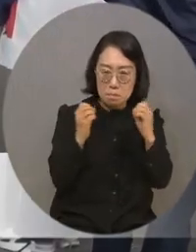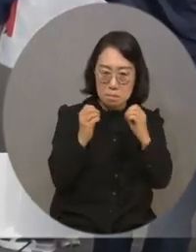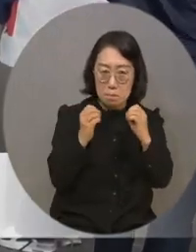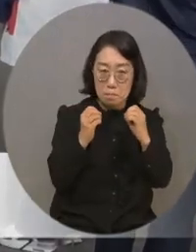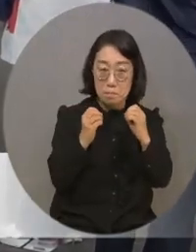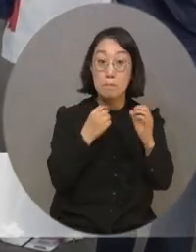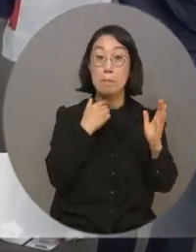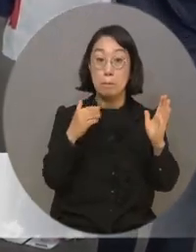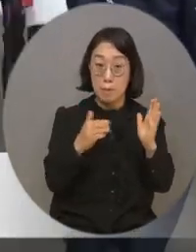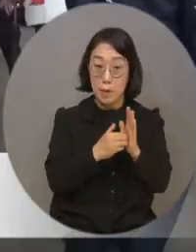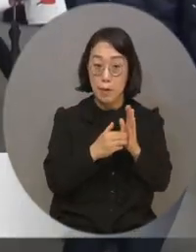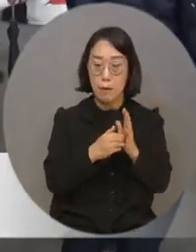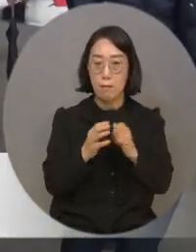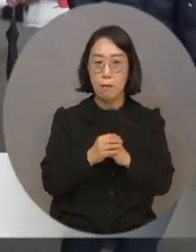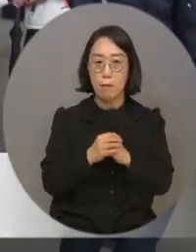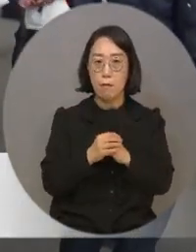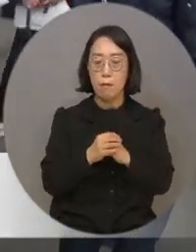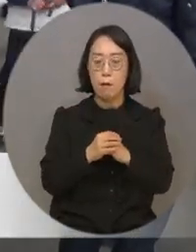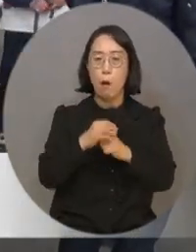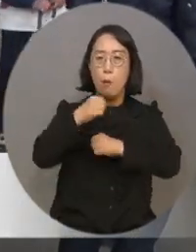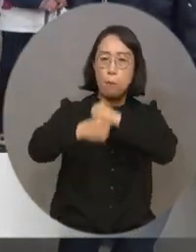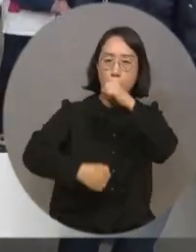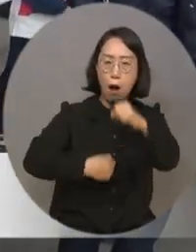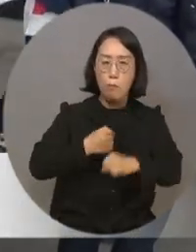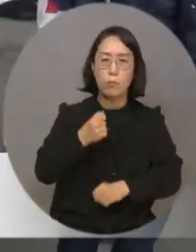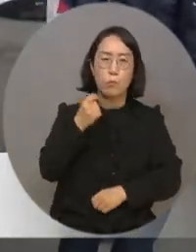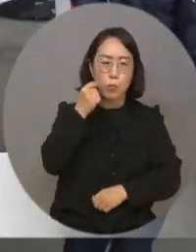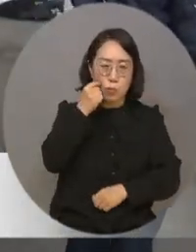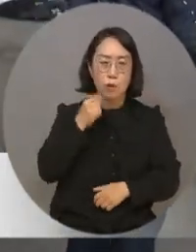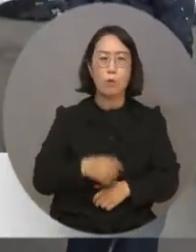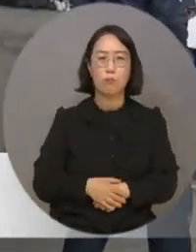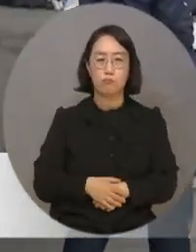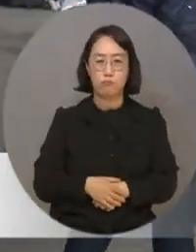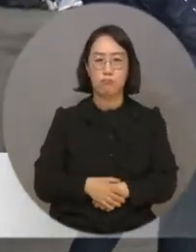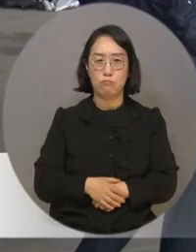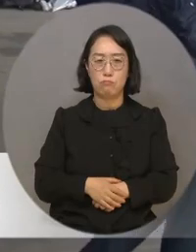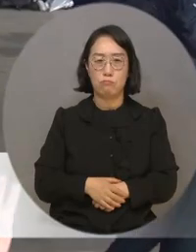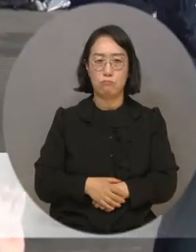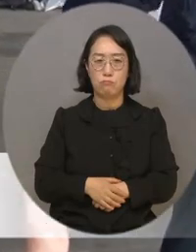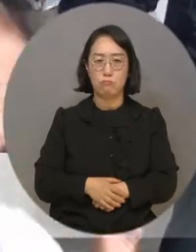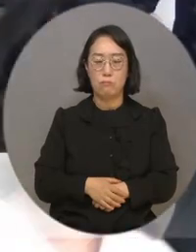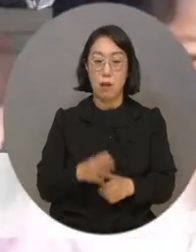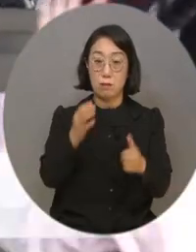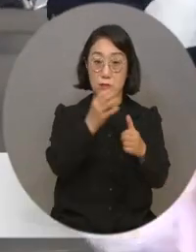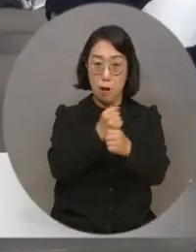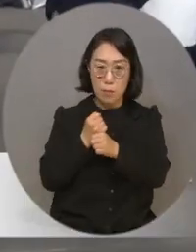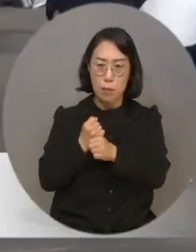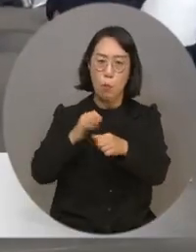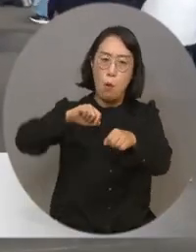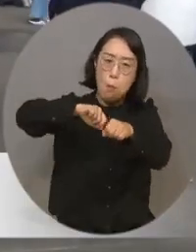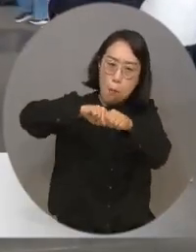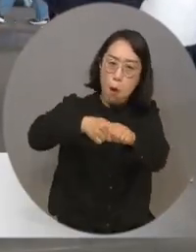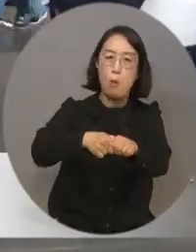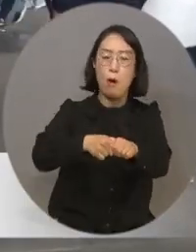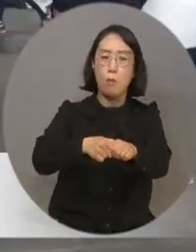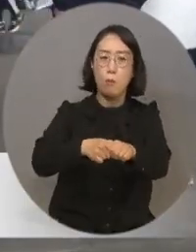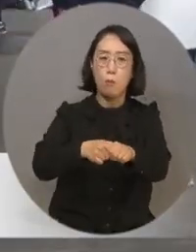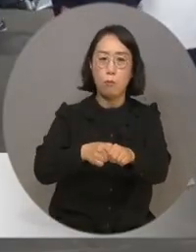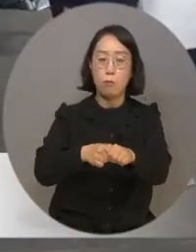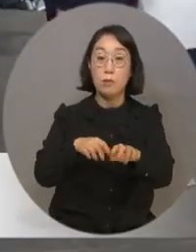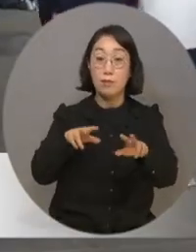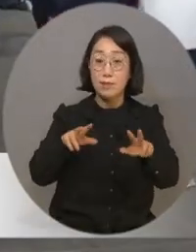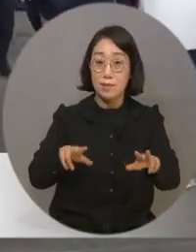작전도 세우고 그랬잖아요. 자기 마음대로 하지도 하고 하면 잡히고 막 가서 고문당하고